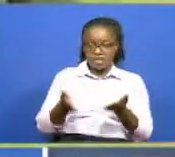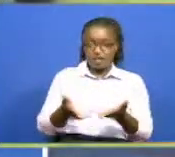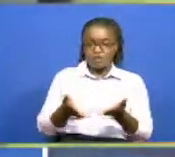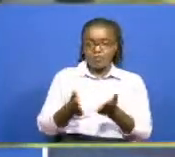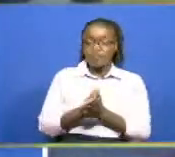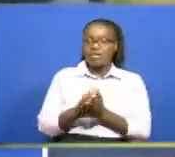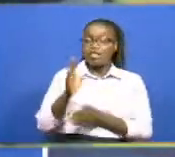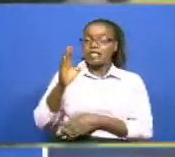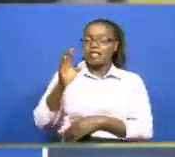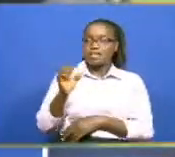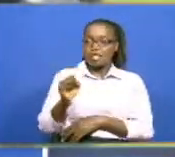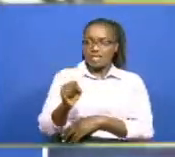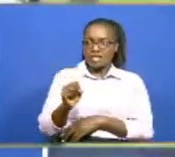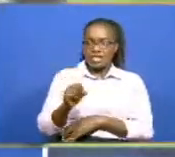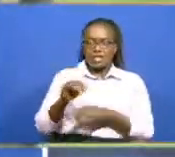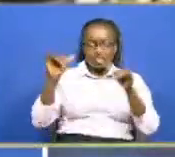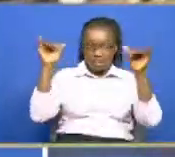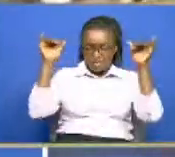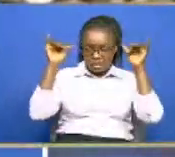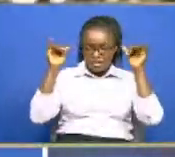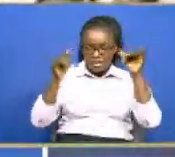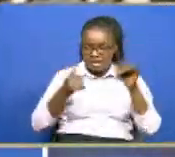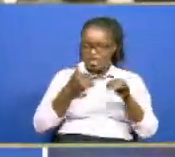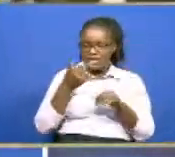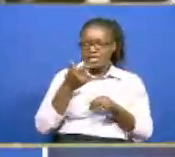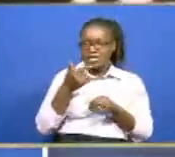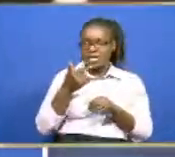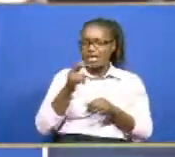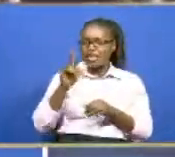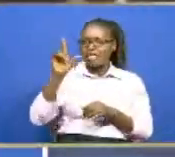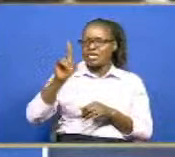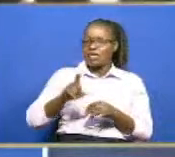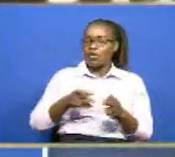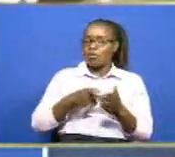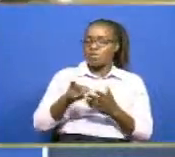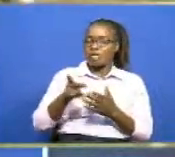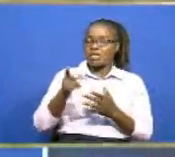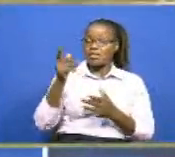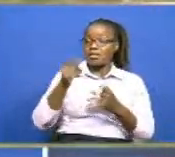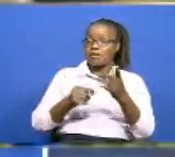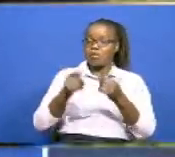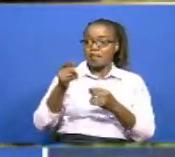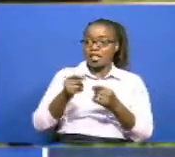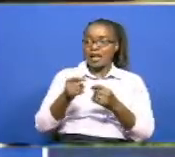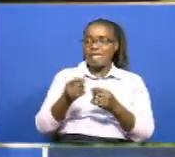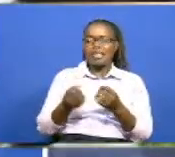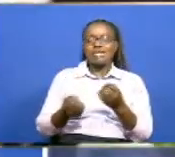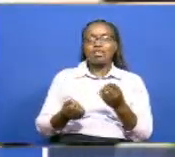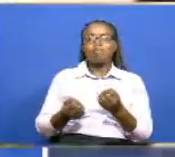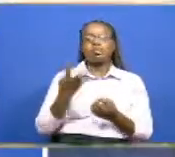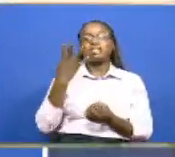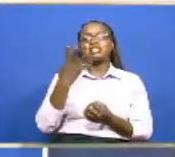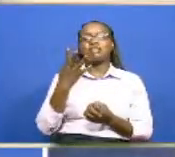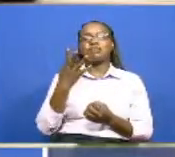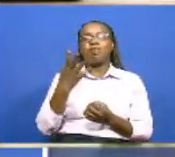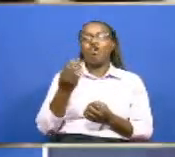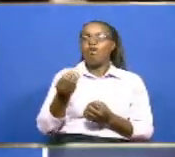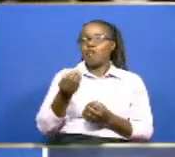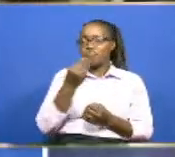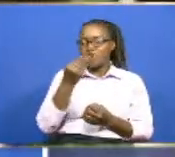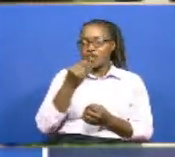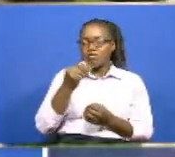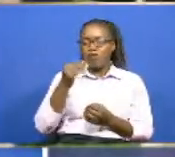Katibu wa Wizara ya Ufugaji Henry Kimutai amesema bei za chini za maziwa na gharama ya juu ya malisho ya mifugo yanaagizwa kutoka